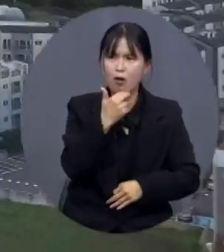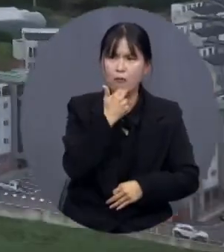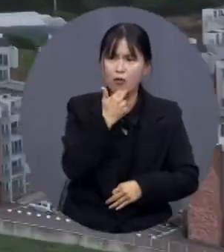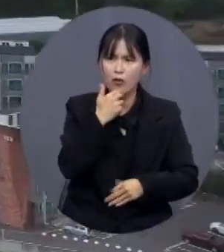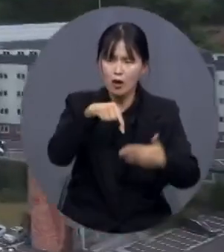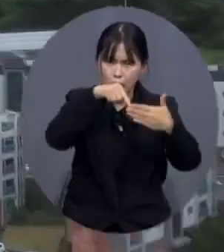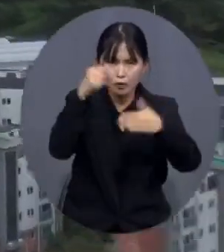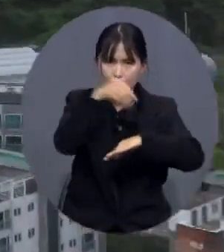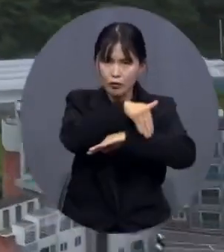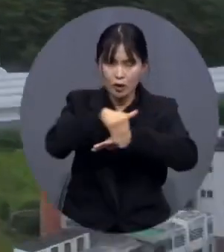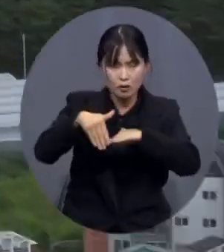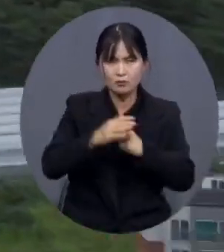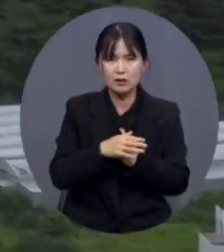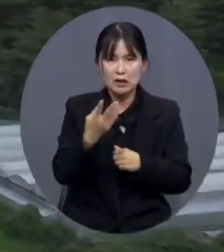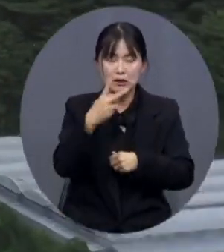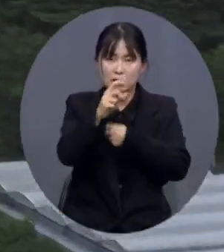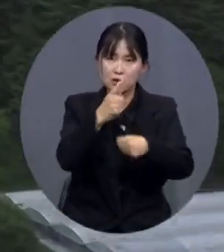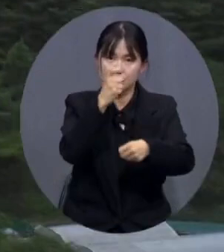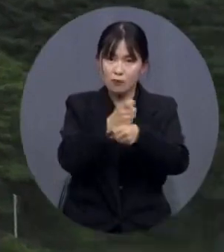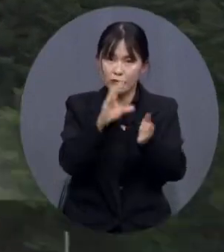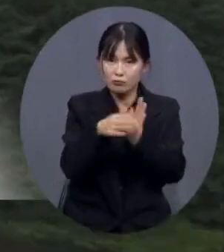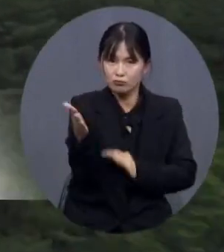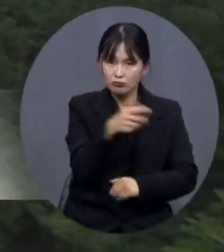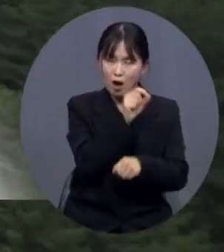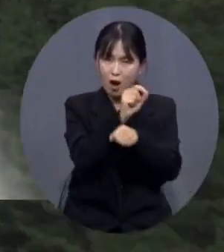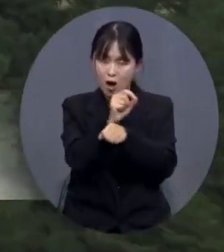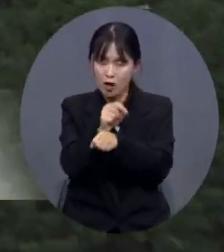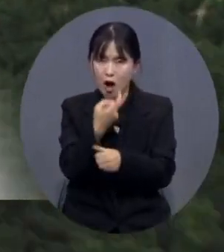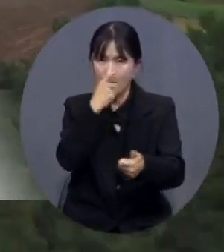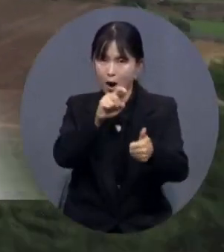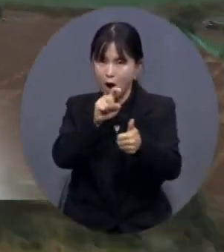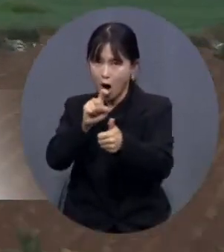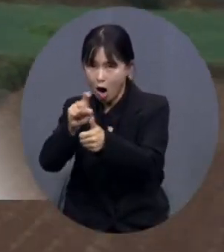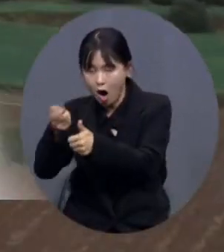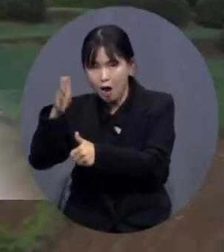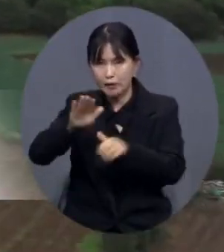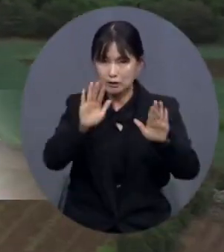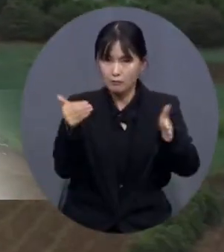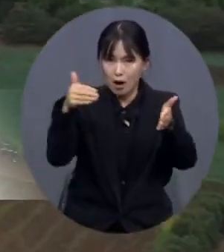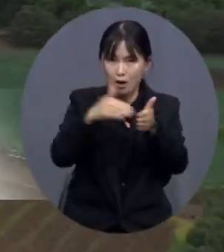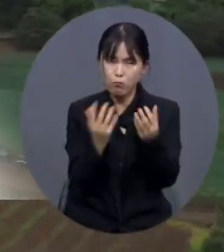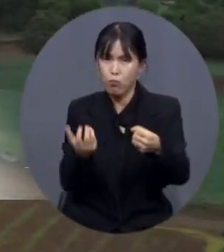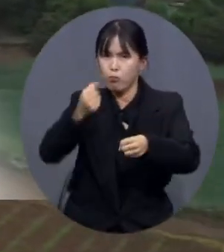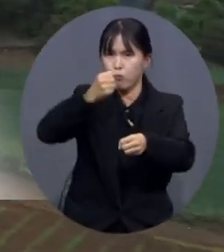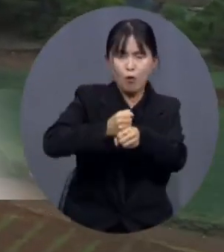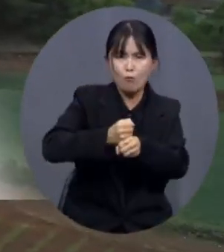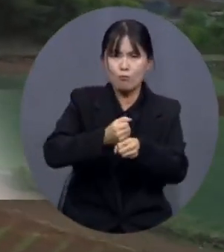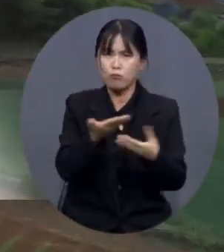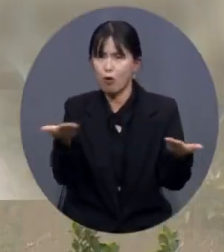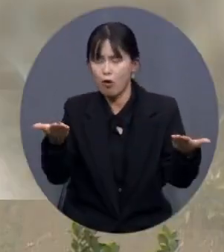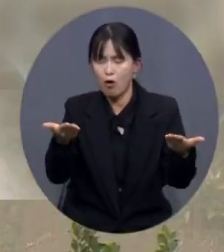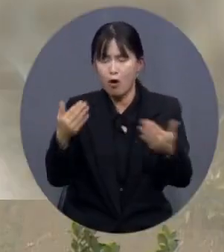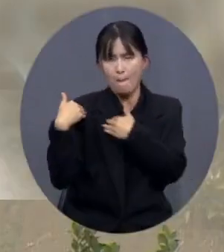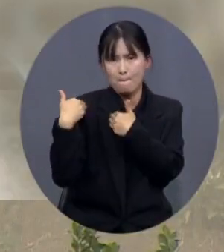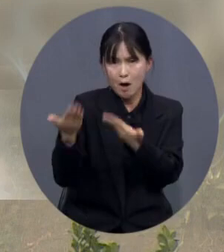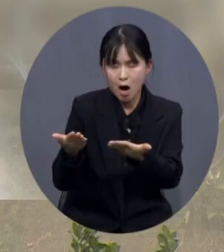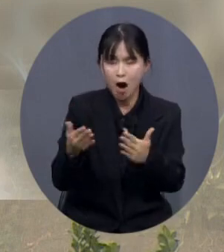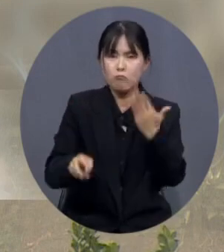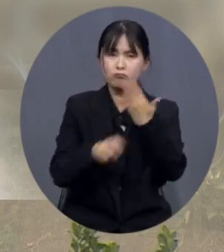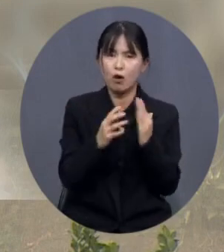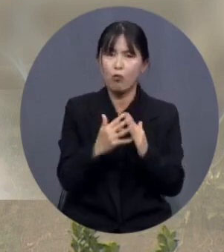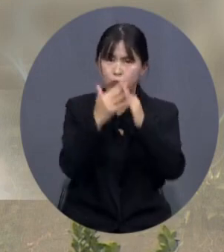있습니다 지난 2010년부터 행정당국에 적발됐지만 현재까지 원상 복구되지 않은 채 방치된 불법